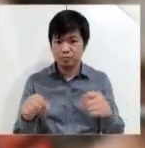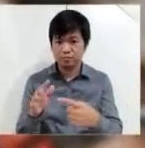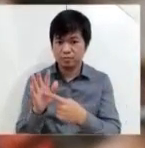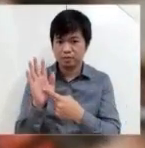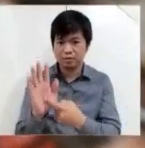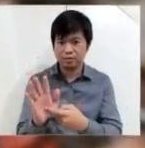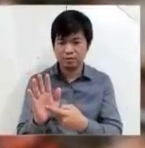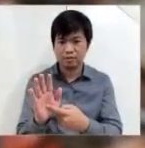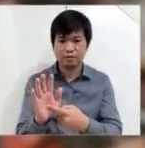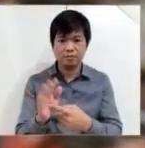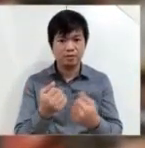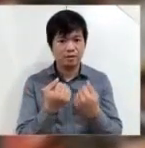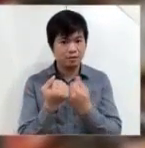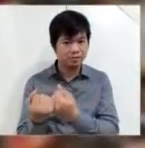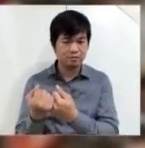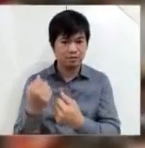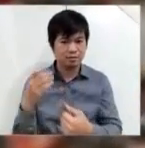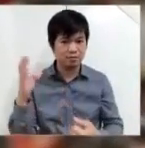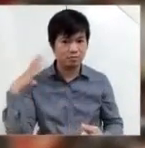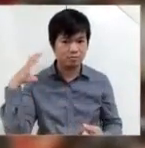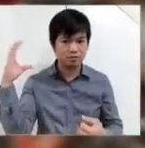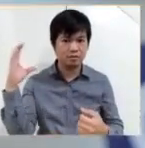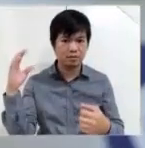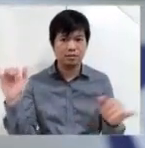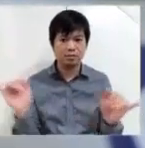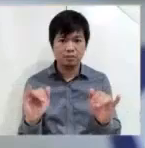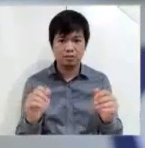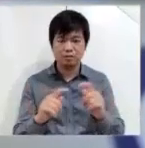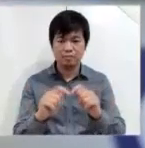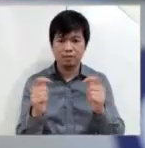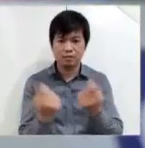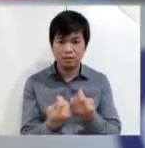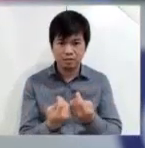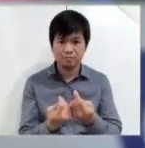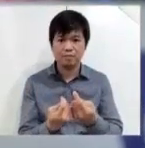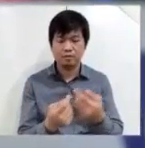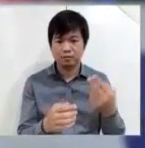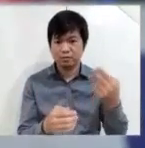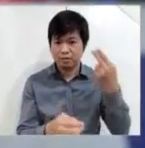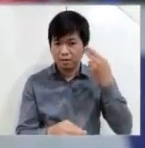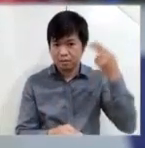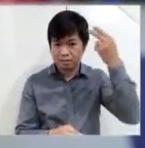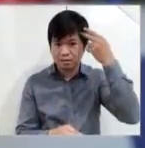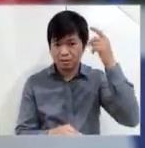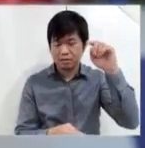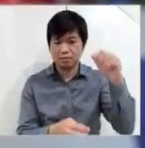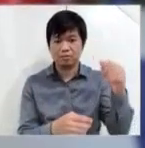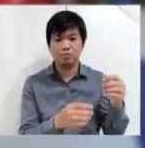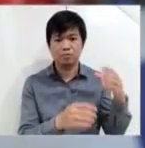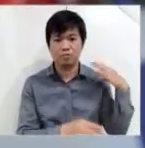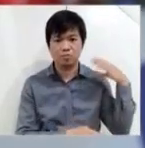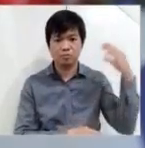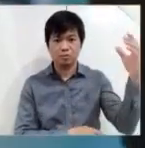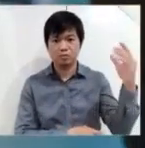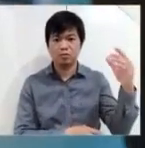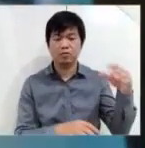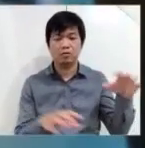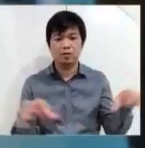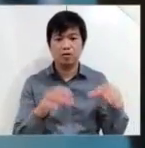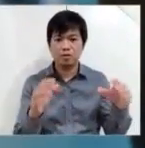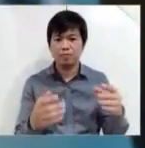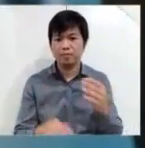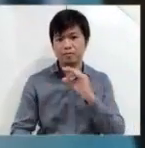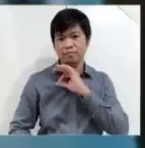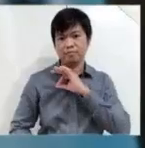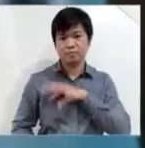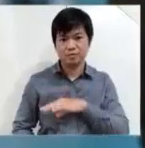assistant coaches ng parehong kupunan, pati na din ang interim head coach. Nag-hope ang management ng mga kilos na ginagawa nila ay makabuti sa parehong kupunan